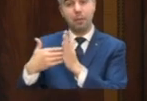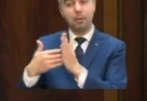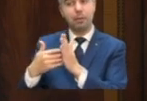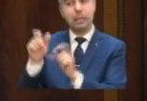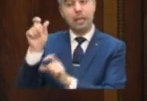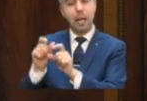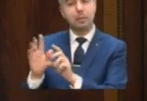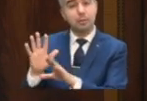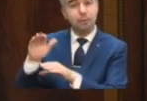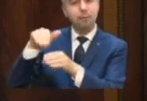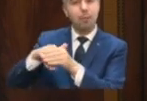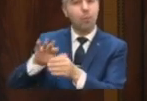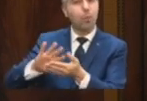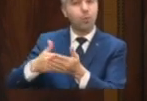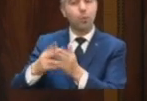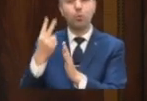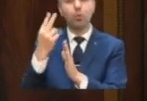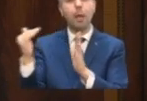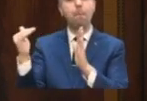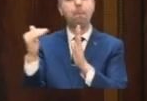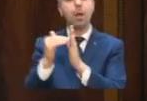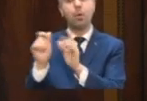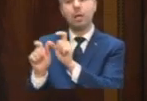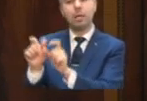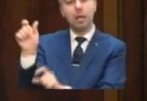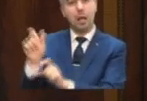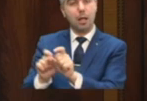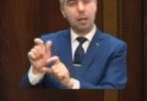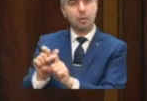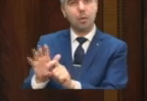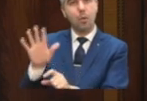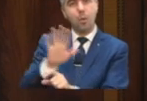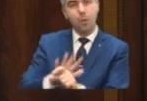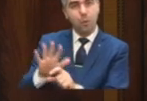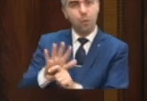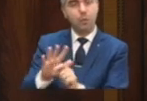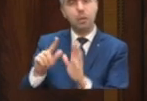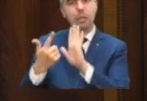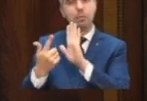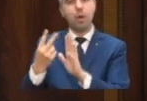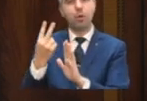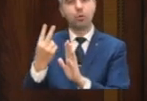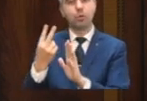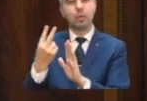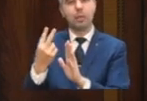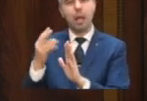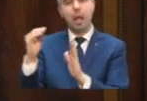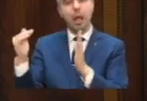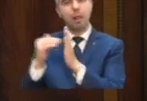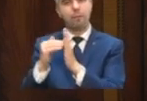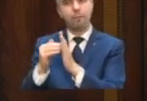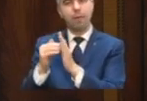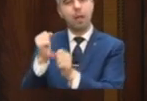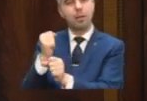السكن ديال أكثر من 2 مليون نسمة، كما أنه ساهم في إنشاء أكثر من 27,000 منصب شغل. أما